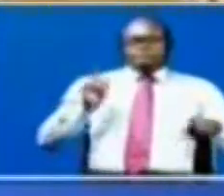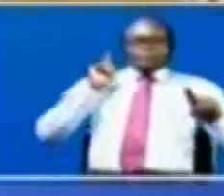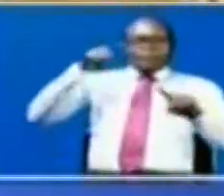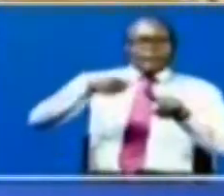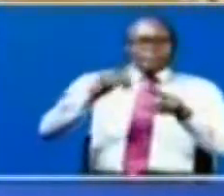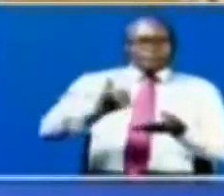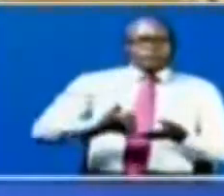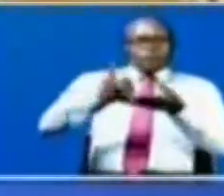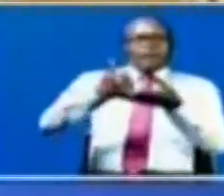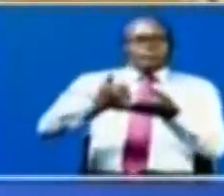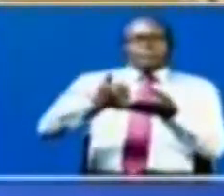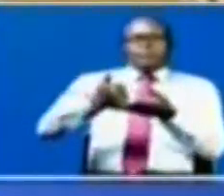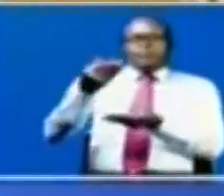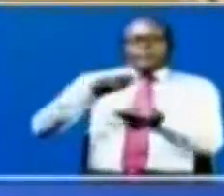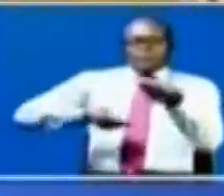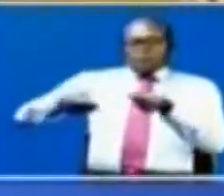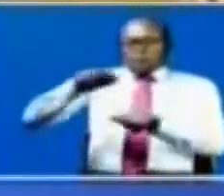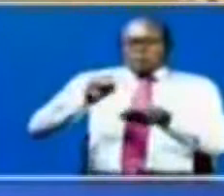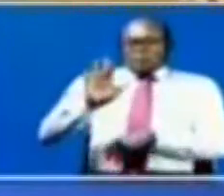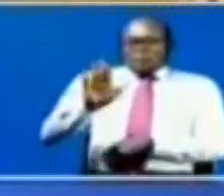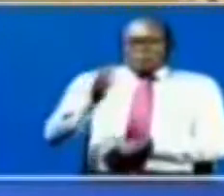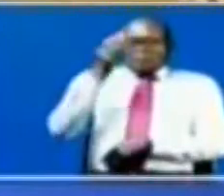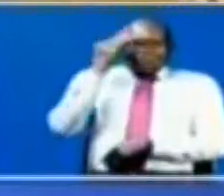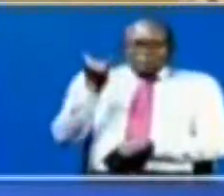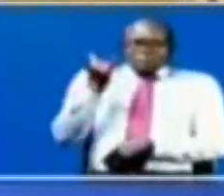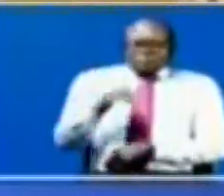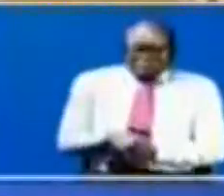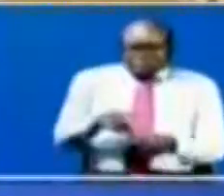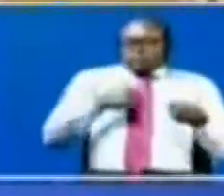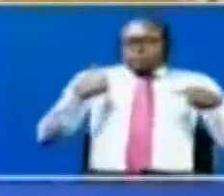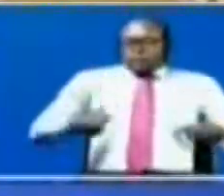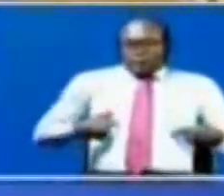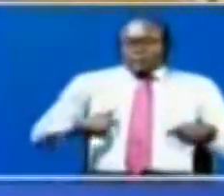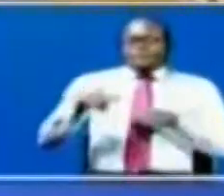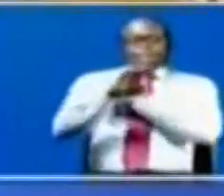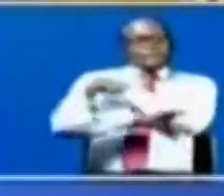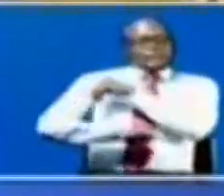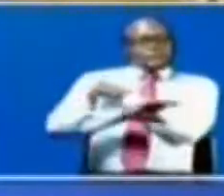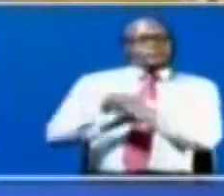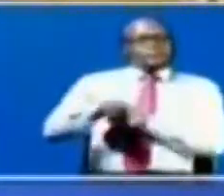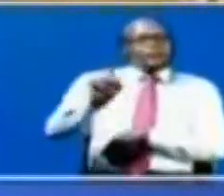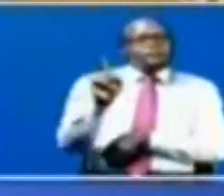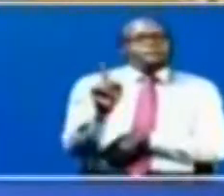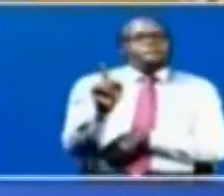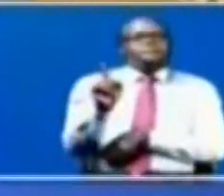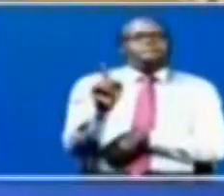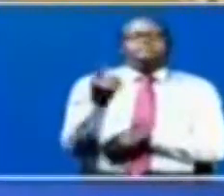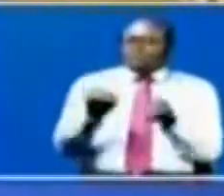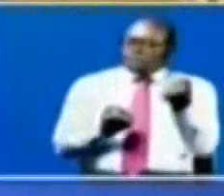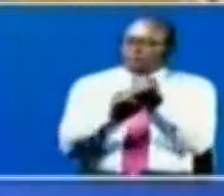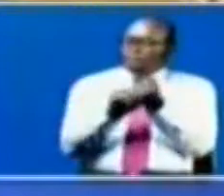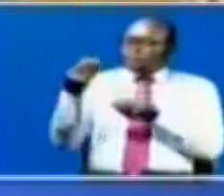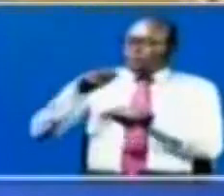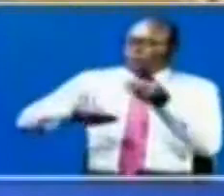kuendeleza uchumi wao, kwa sababu nchi ya Uchina ukiangalia vile imeweza kukuza uchumi yake